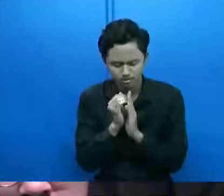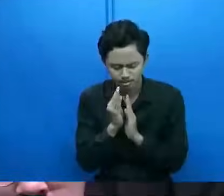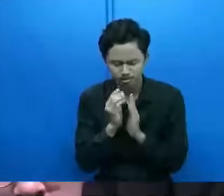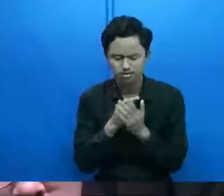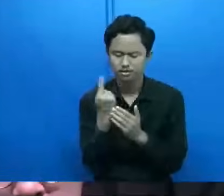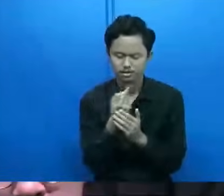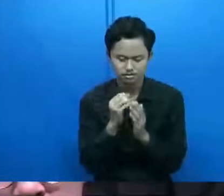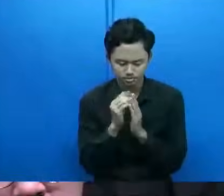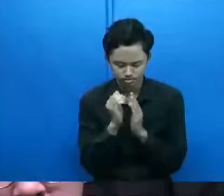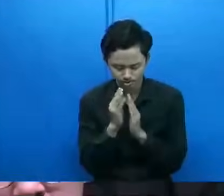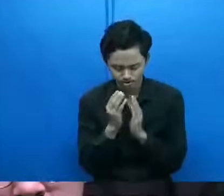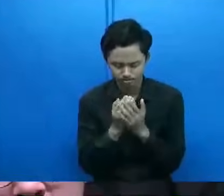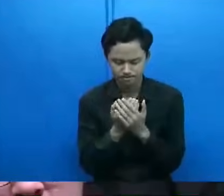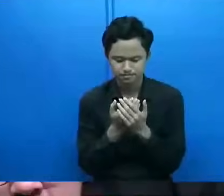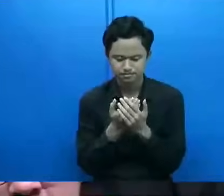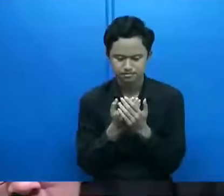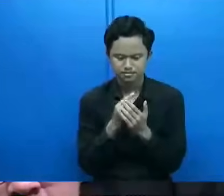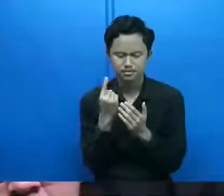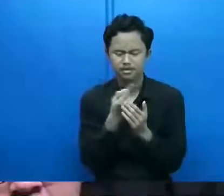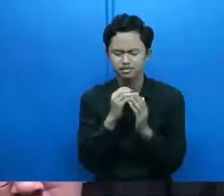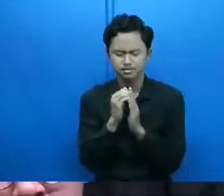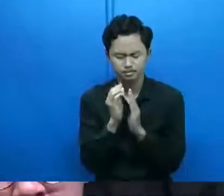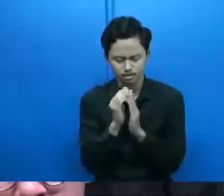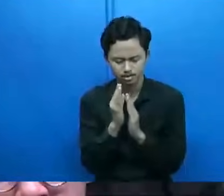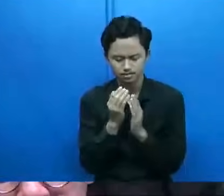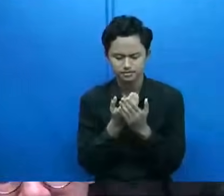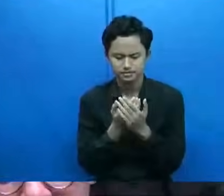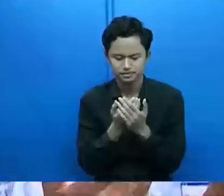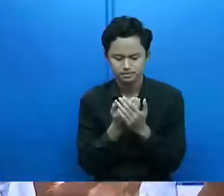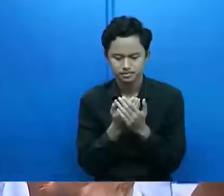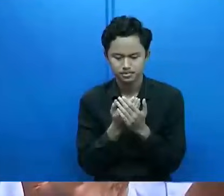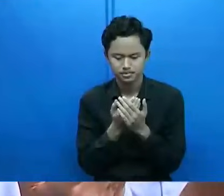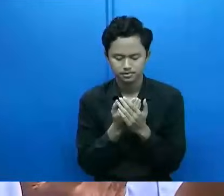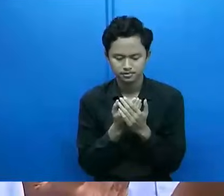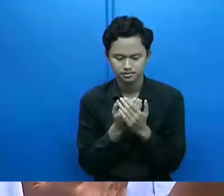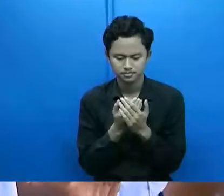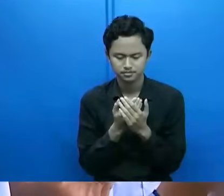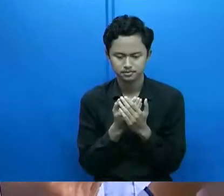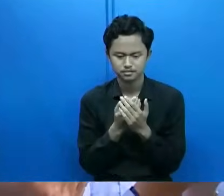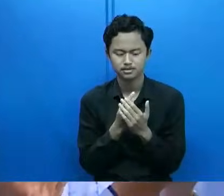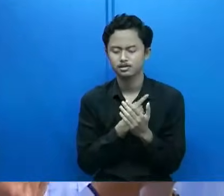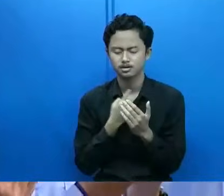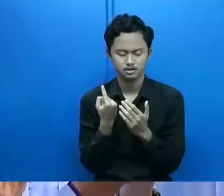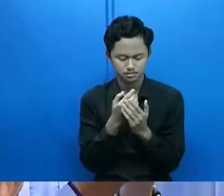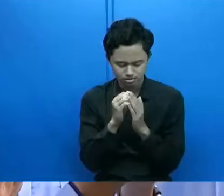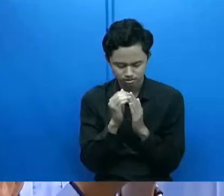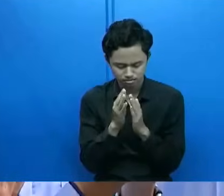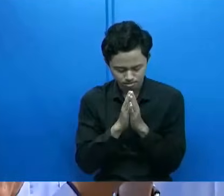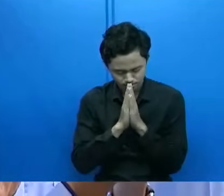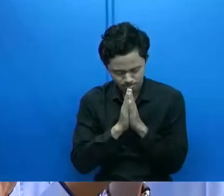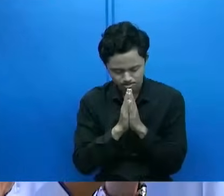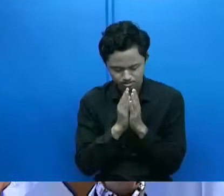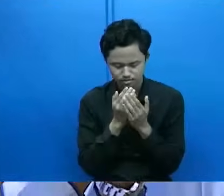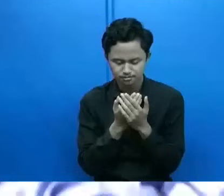taubat. Kami taubat. Kami taubat. Tubna ilaika ya Allah, kami taubat. Ya